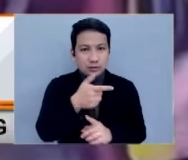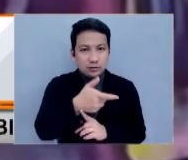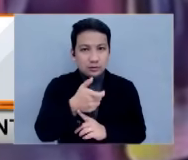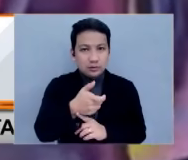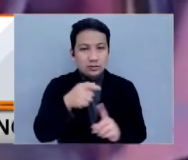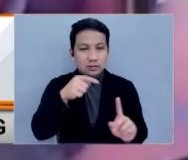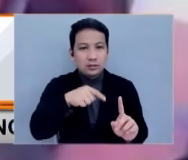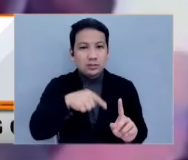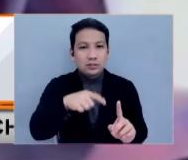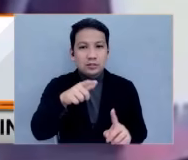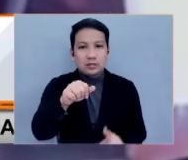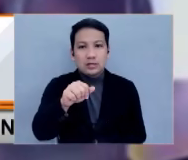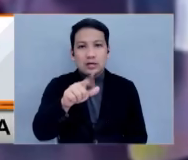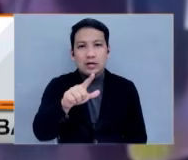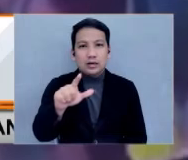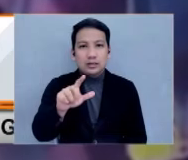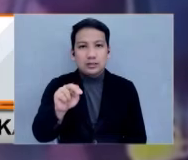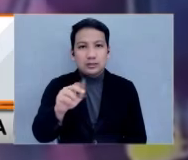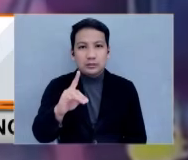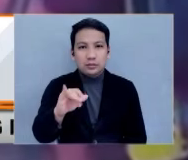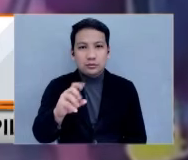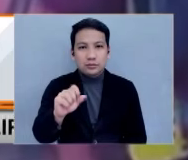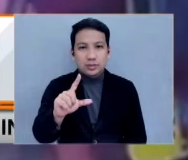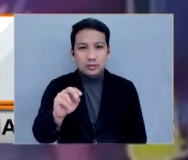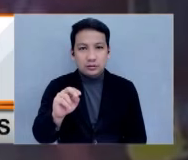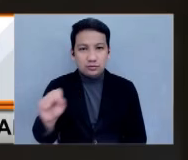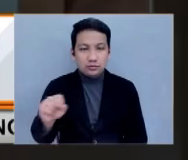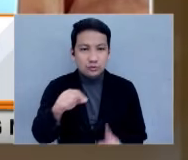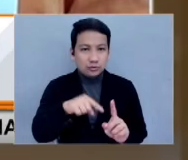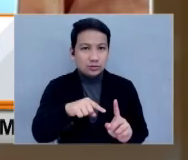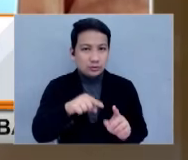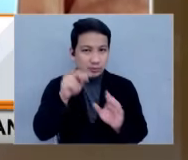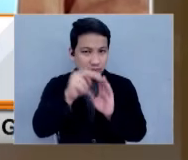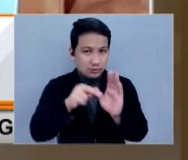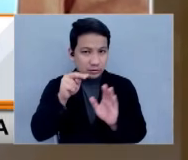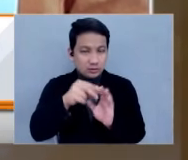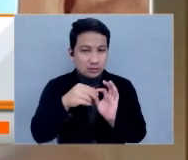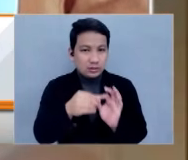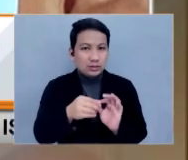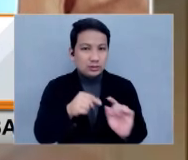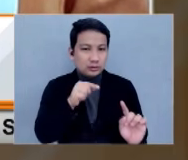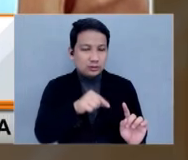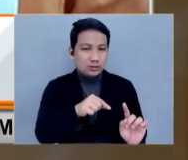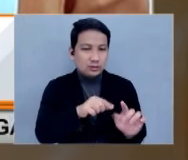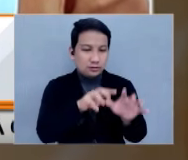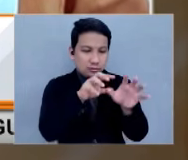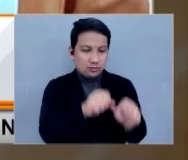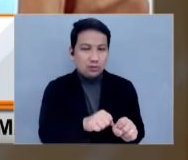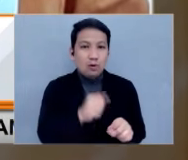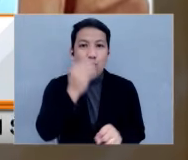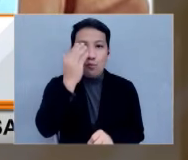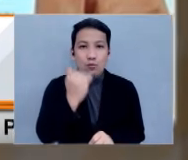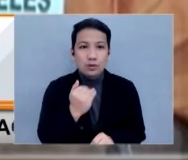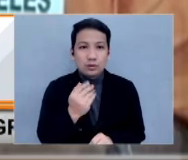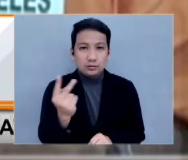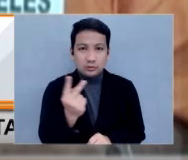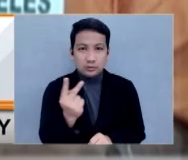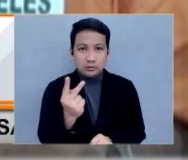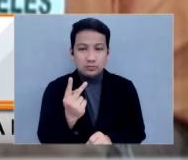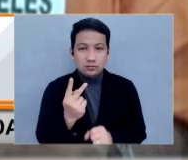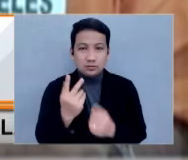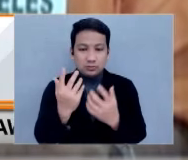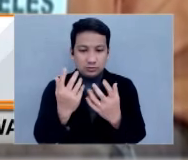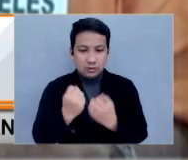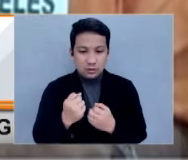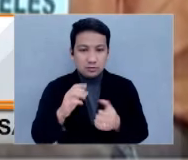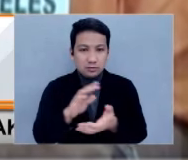De Los Santos, ang huling bumaba sa bus base sa dashcam video. Hinuli ang suspect na sa dalawang arrest warrant laban sa kanya para sa mga